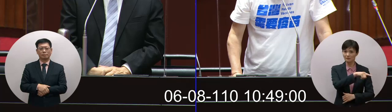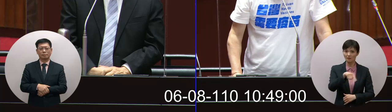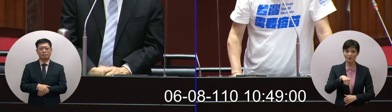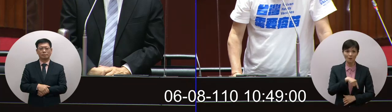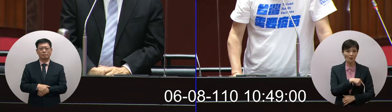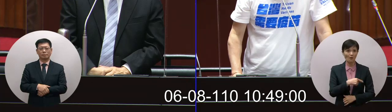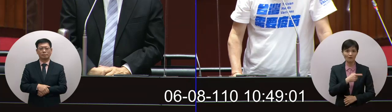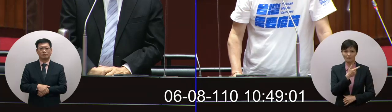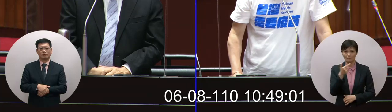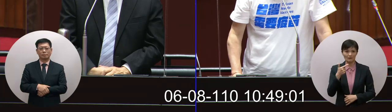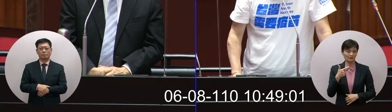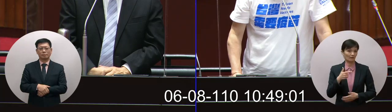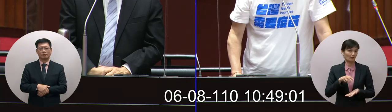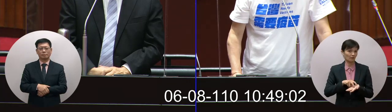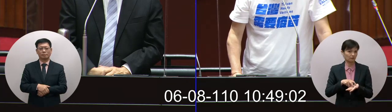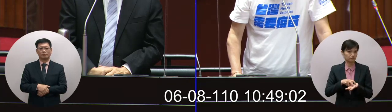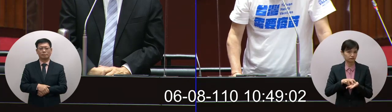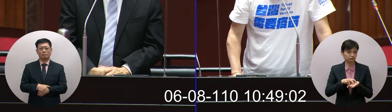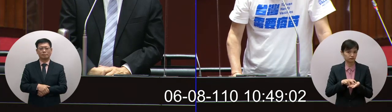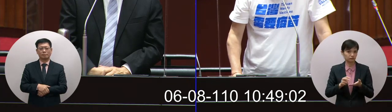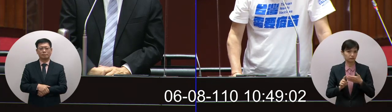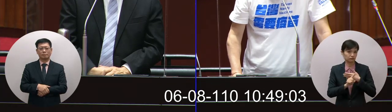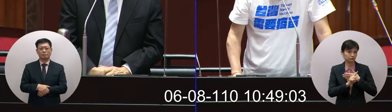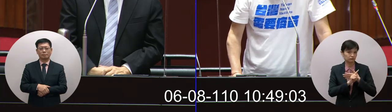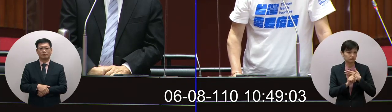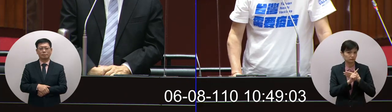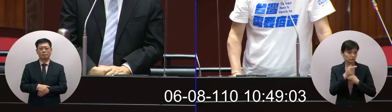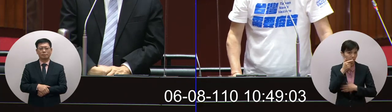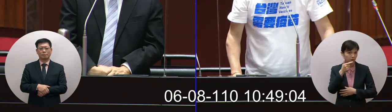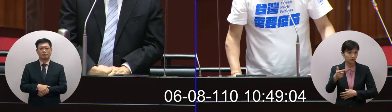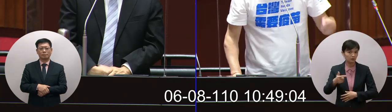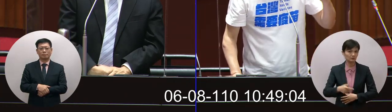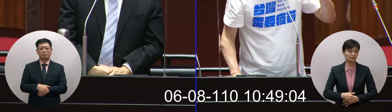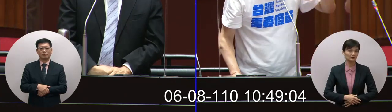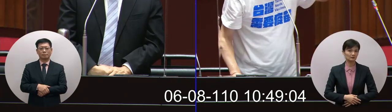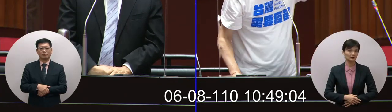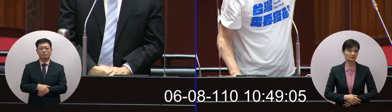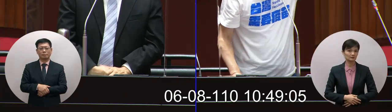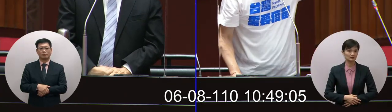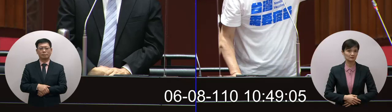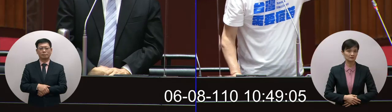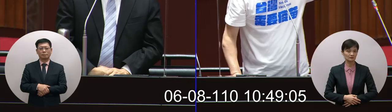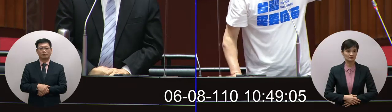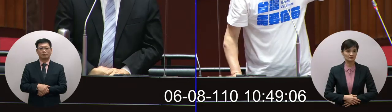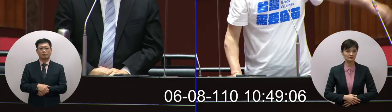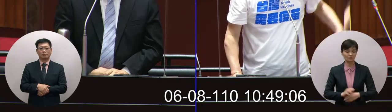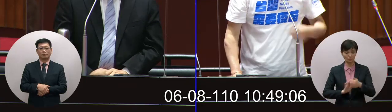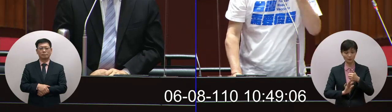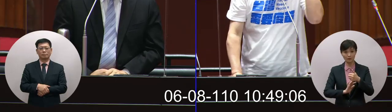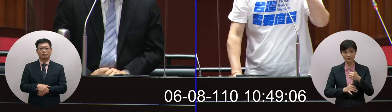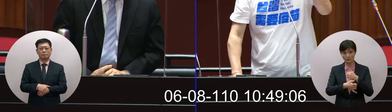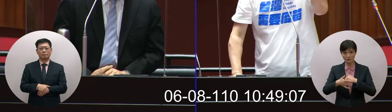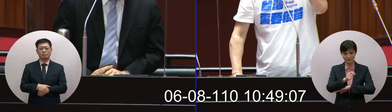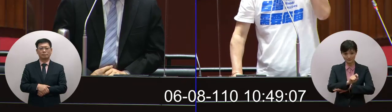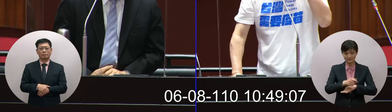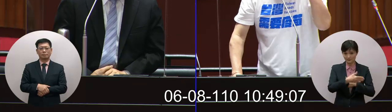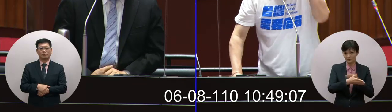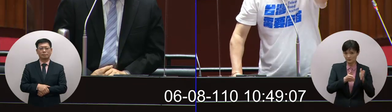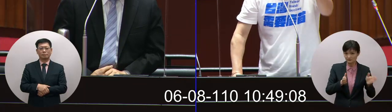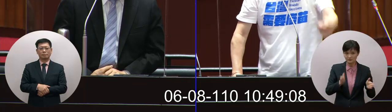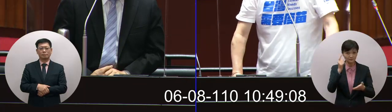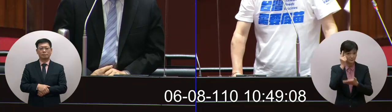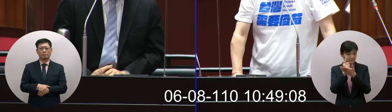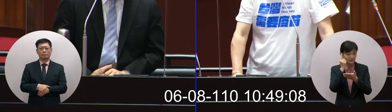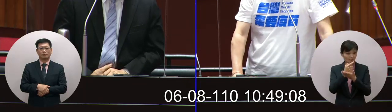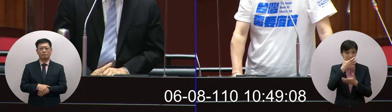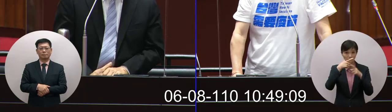非常的惶恐，老百姓都是非常的惶恐，连我们委员办公室每天在办公室大家都